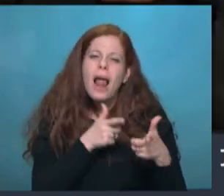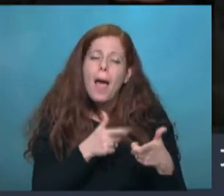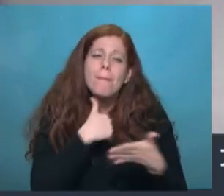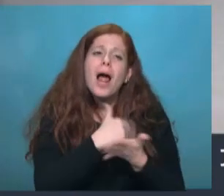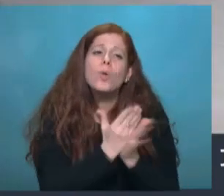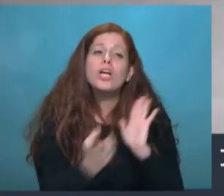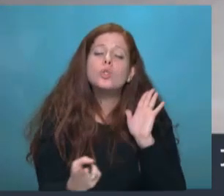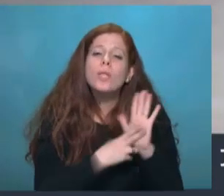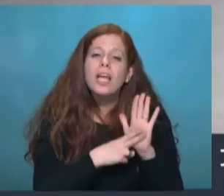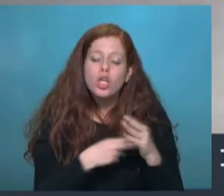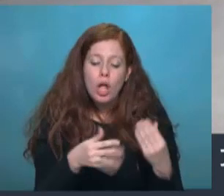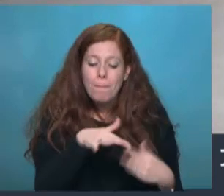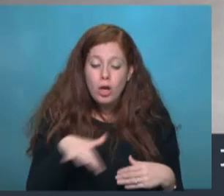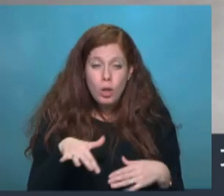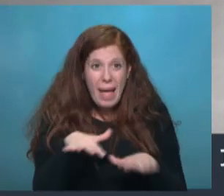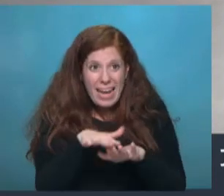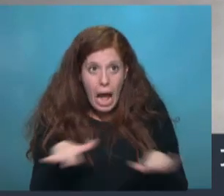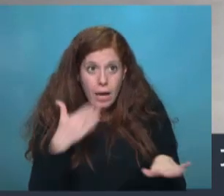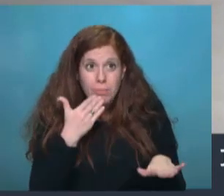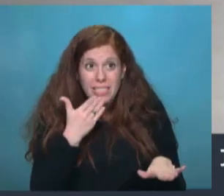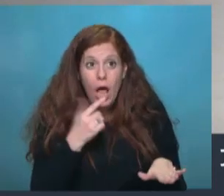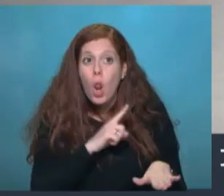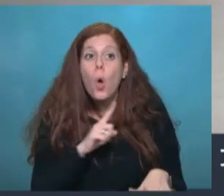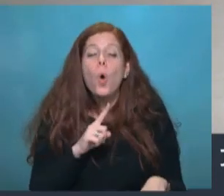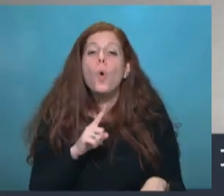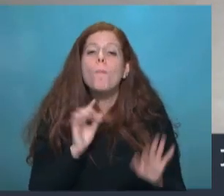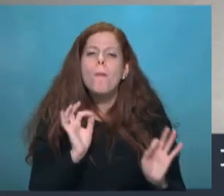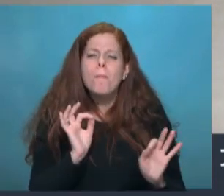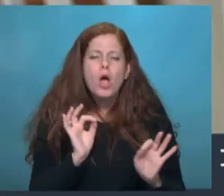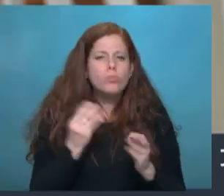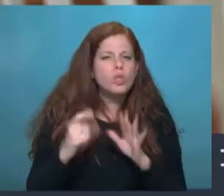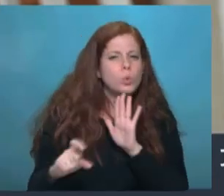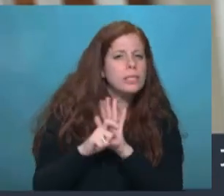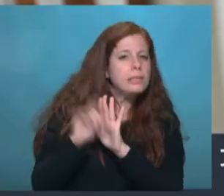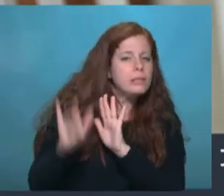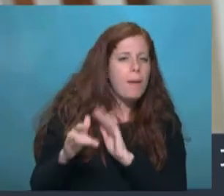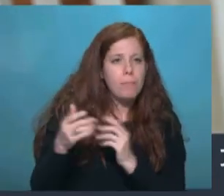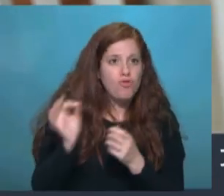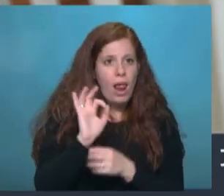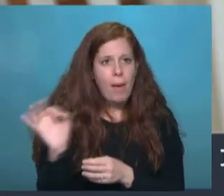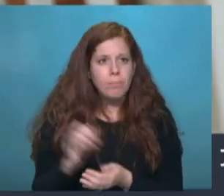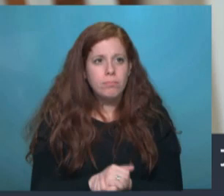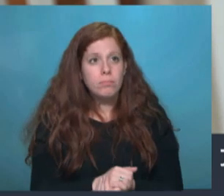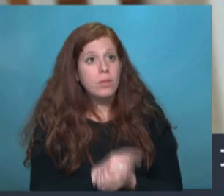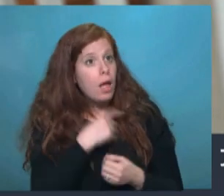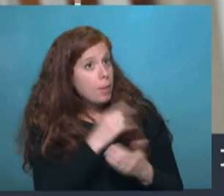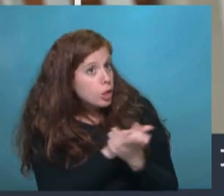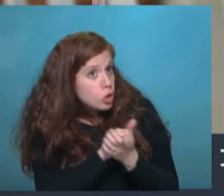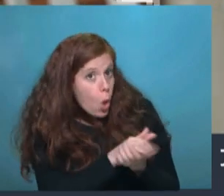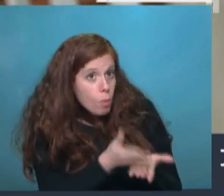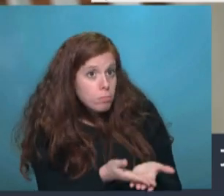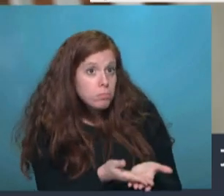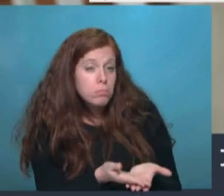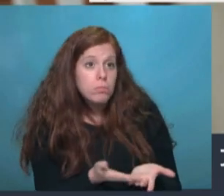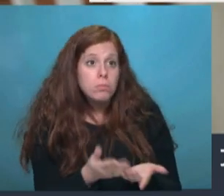של משאבי הקרקע בישראל, הוא לא פחות מסדין אדום בעבורם. אמרת שלום לחבר הכנסת יוסי יונה? הוא לא